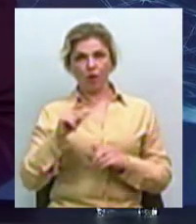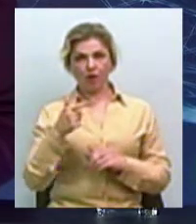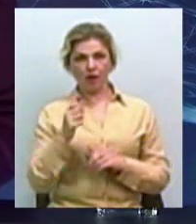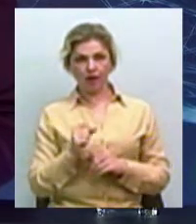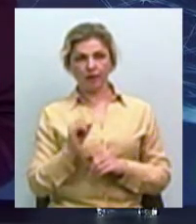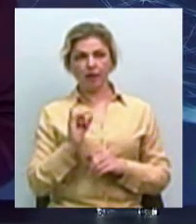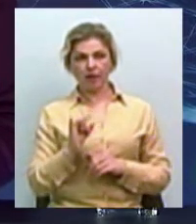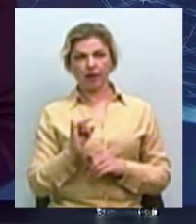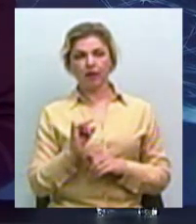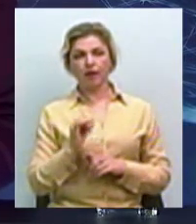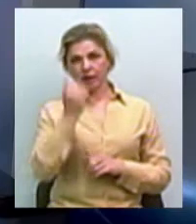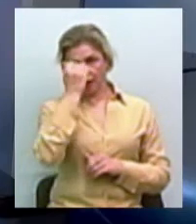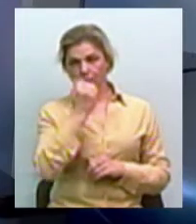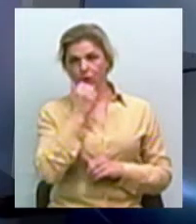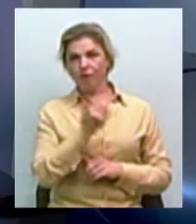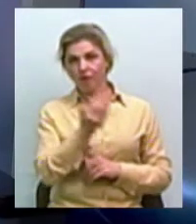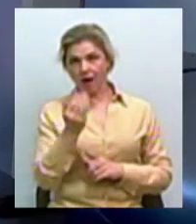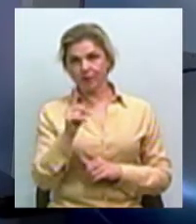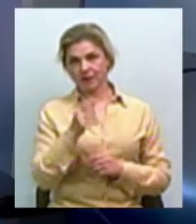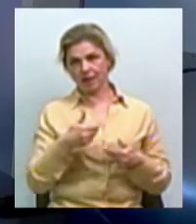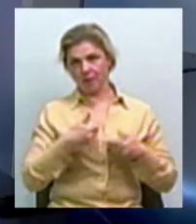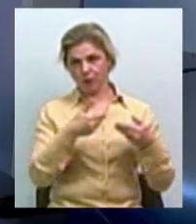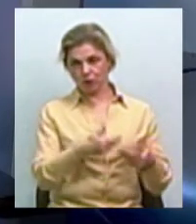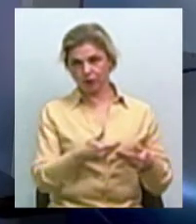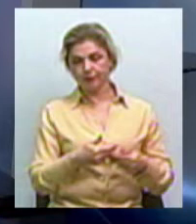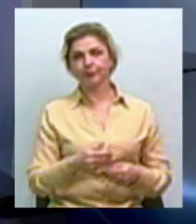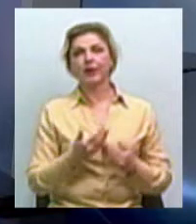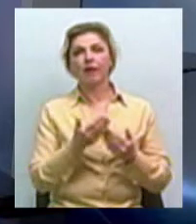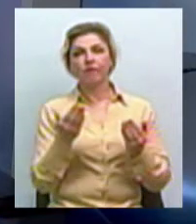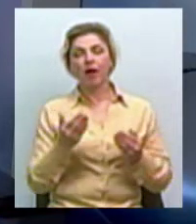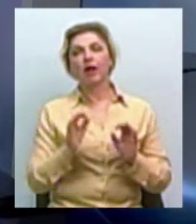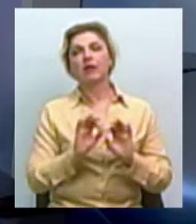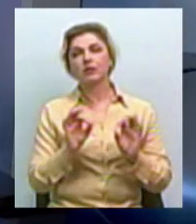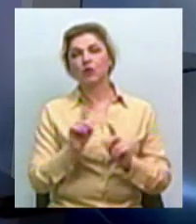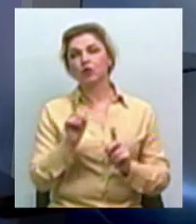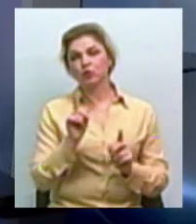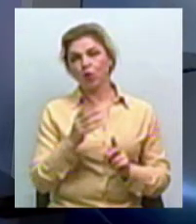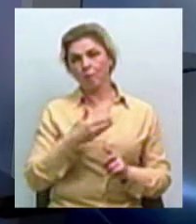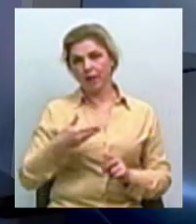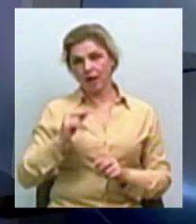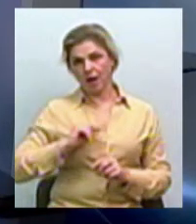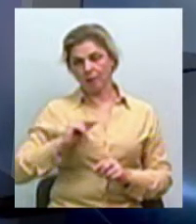вам за запрошення. А глядачам я нагадую, що ми працюємо в прямому ефірі. Телефон студії